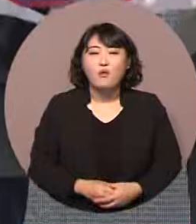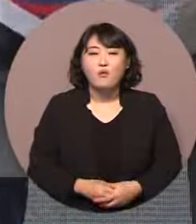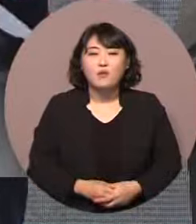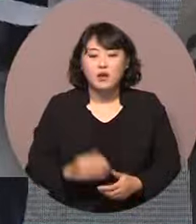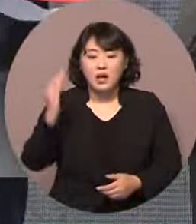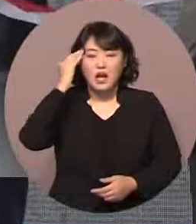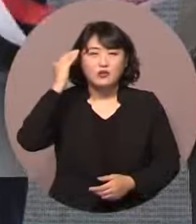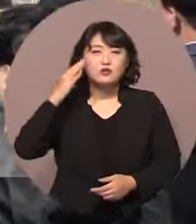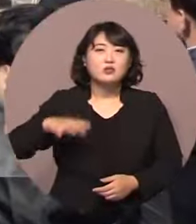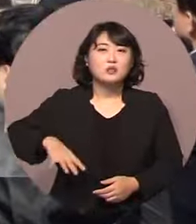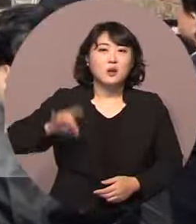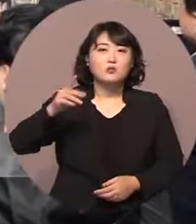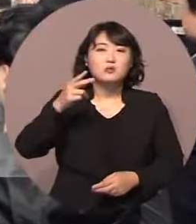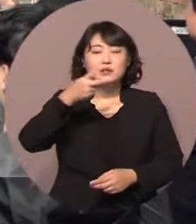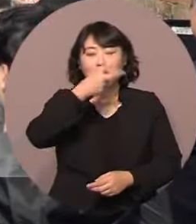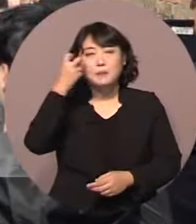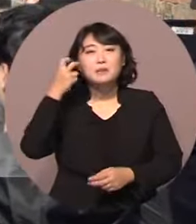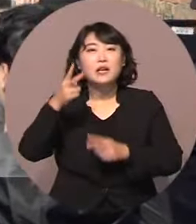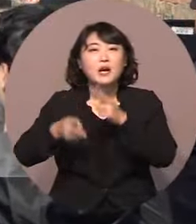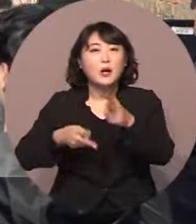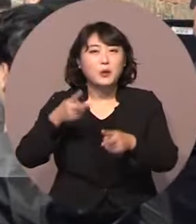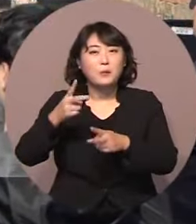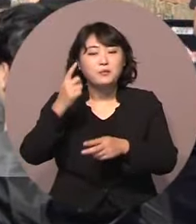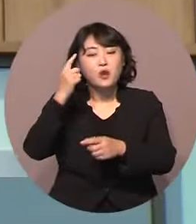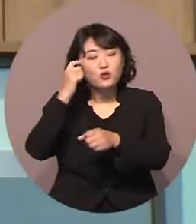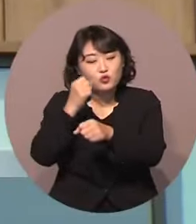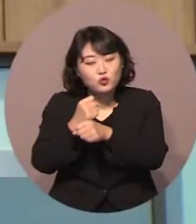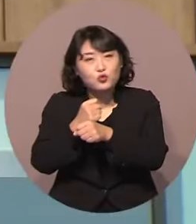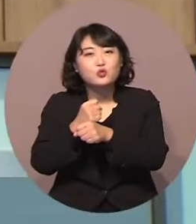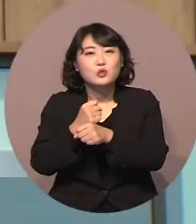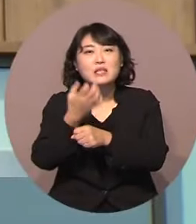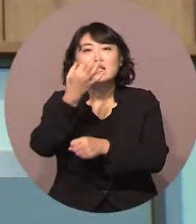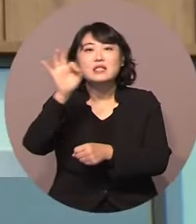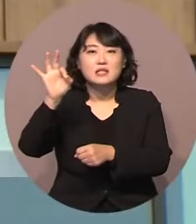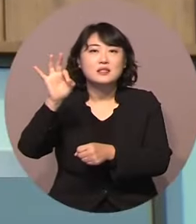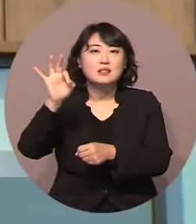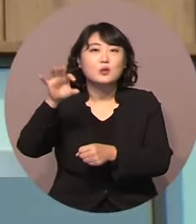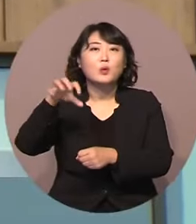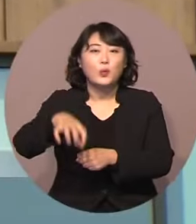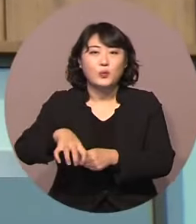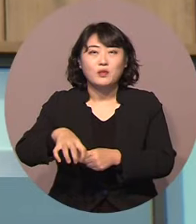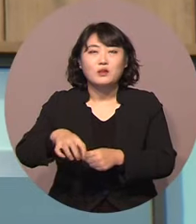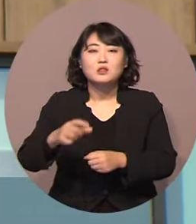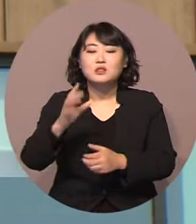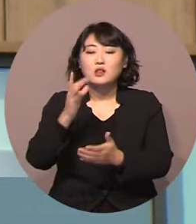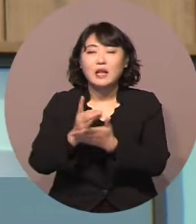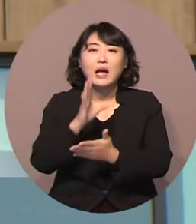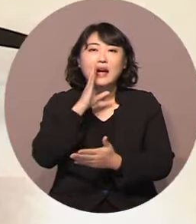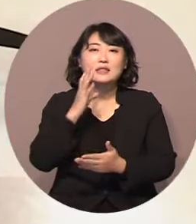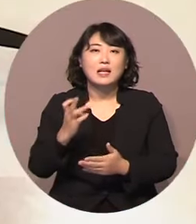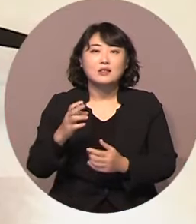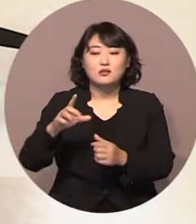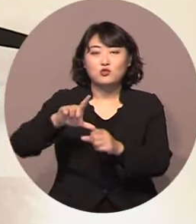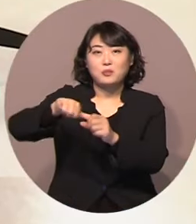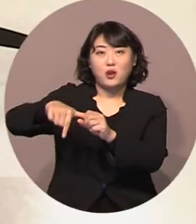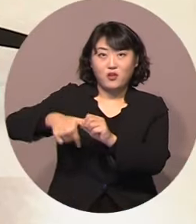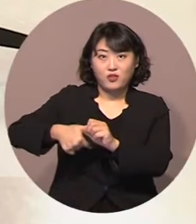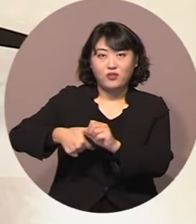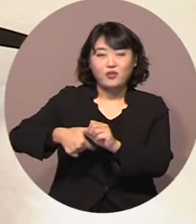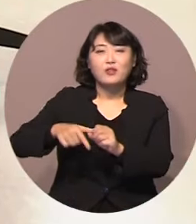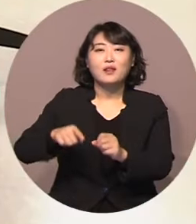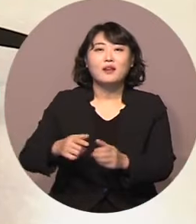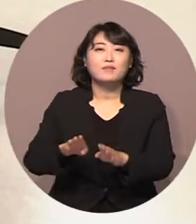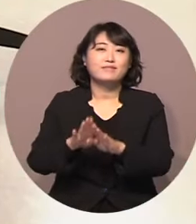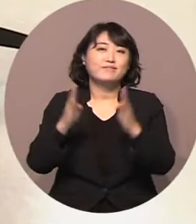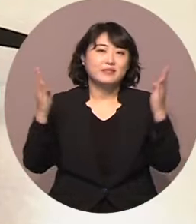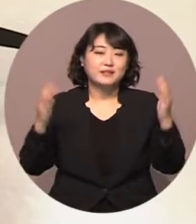처음으로 수면 산업과 관련한 연구와 인증을 맡을 수면 산업 지능 센터가 천안 아산 역세권 연구 개발 집적 지구에 문을